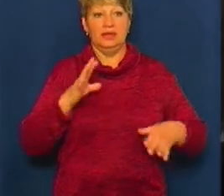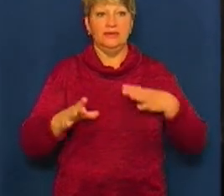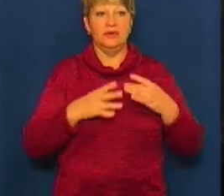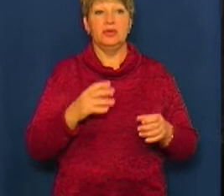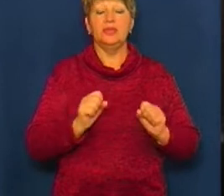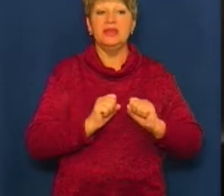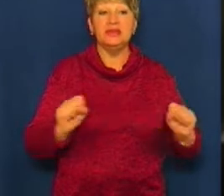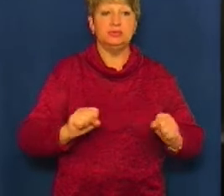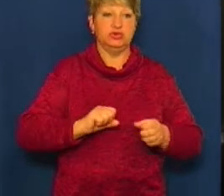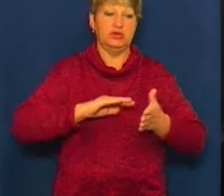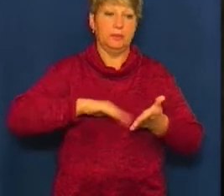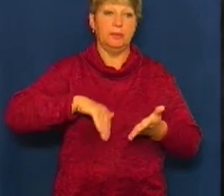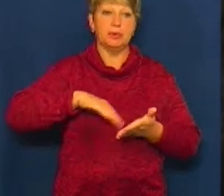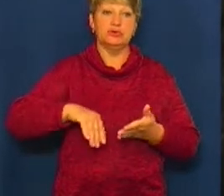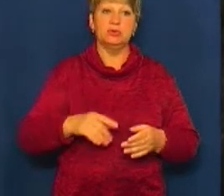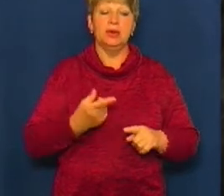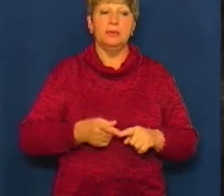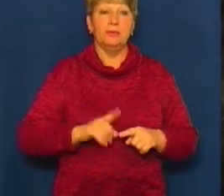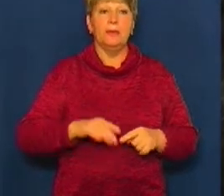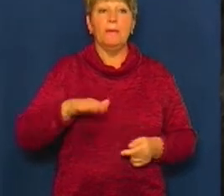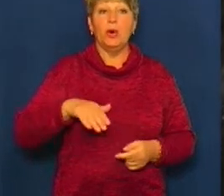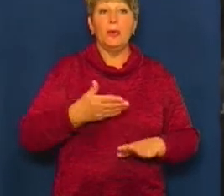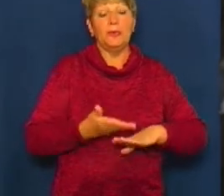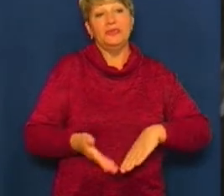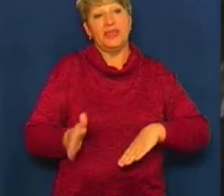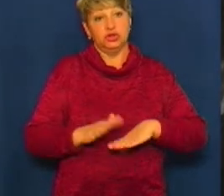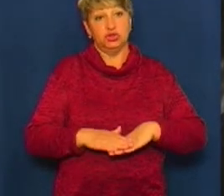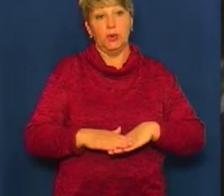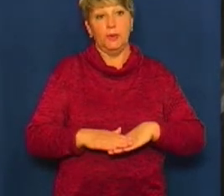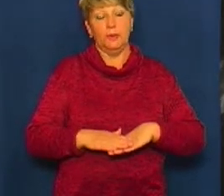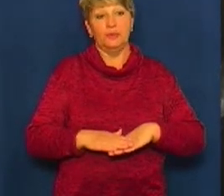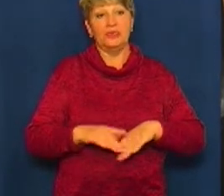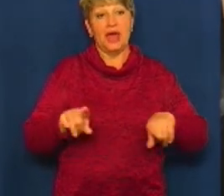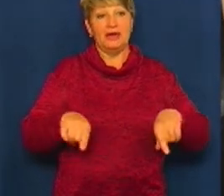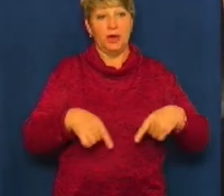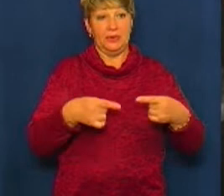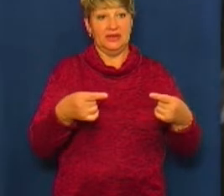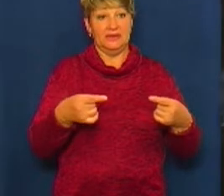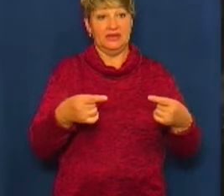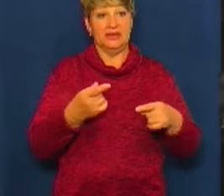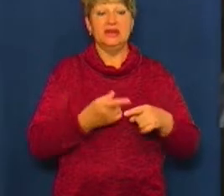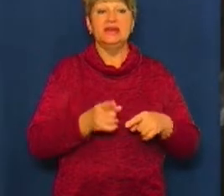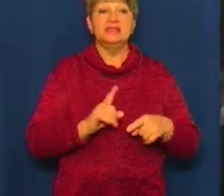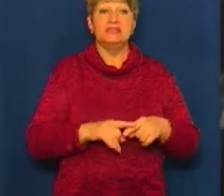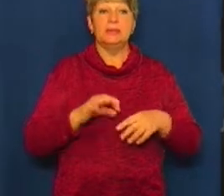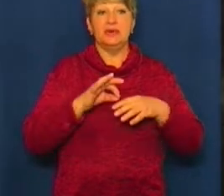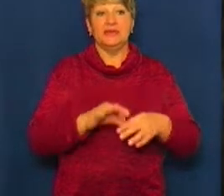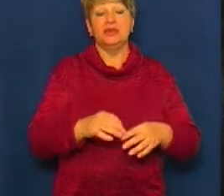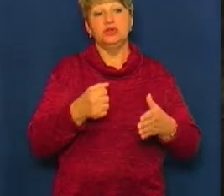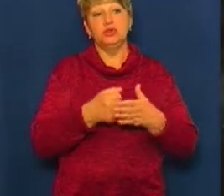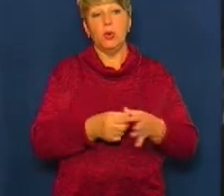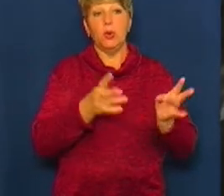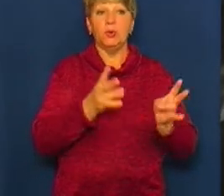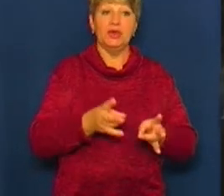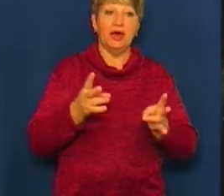можна пропускати, тому що потім тяжко реабілітуватися. Це призводить до травм, якщо пропускати